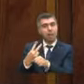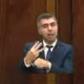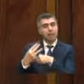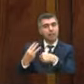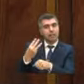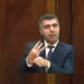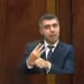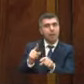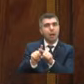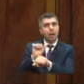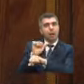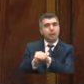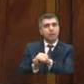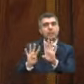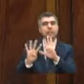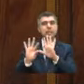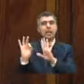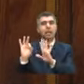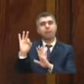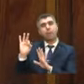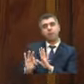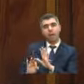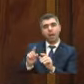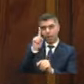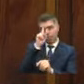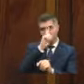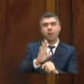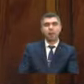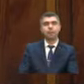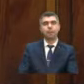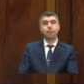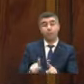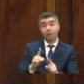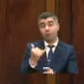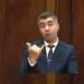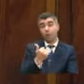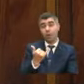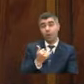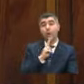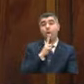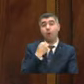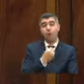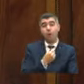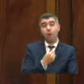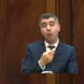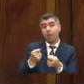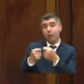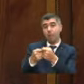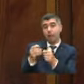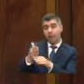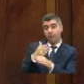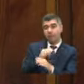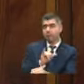نسبه التغطيه الصحيه الى 90% باذن الله، وهذا ورش مهم تحلت هذه الحكومه الشجاعه باش تخرجوا. راه قلت ذاك